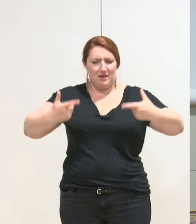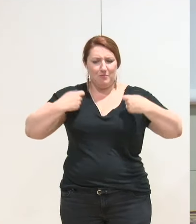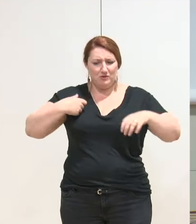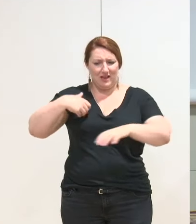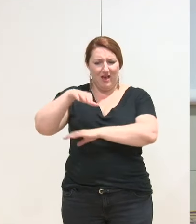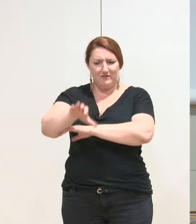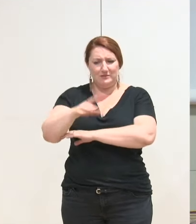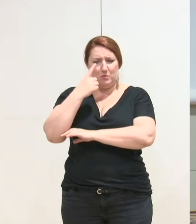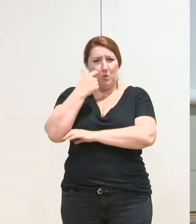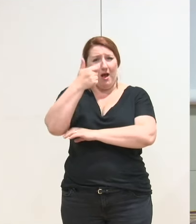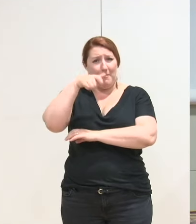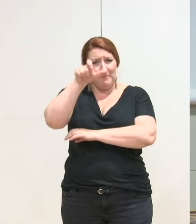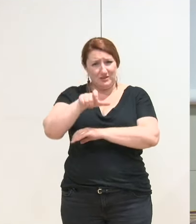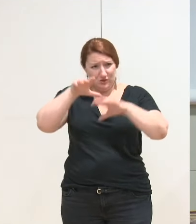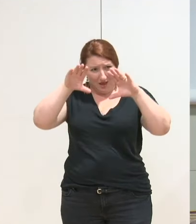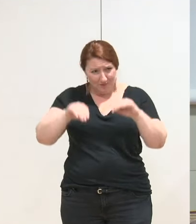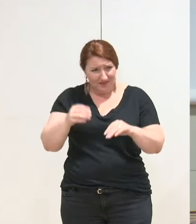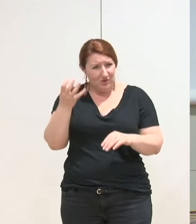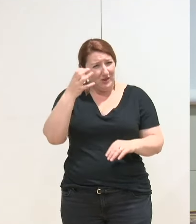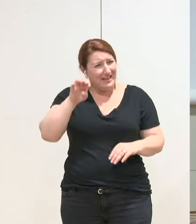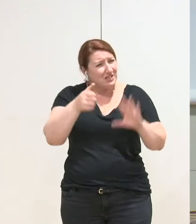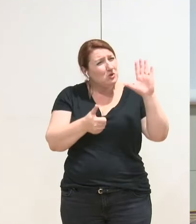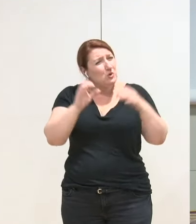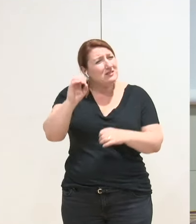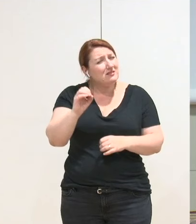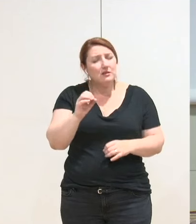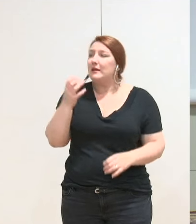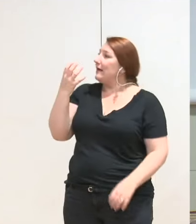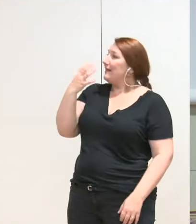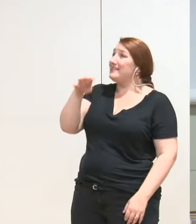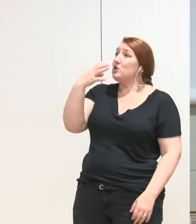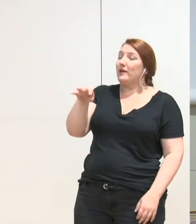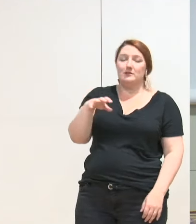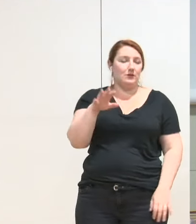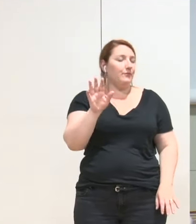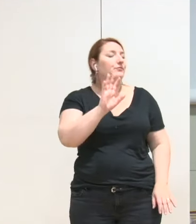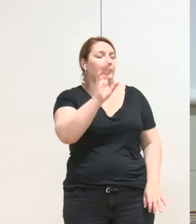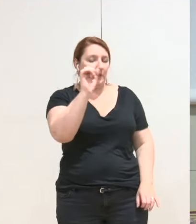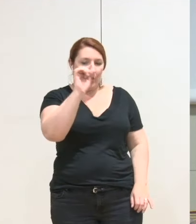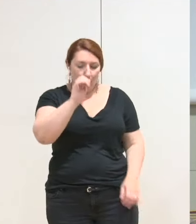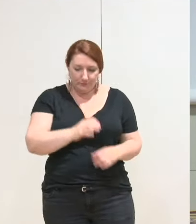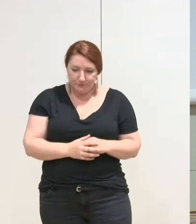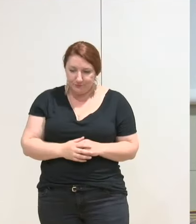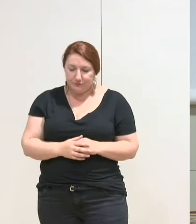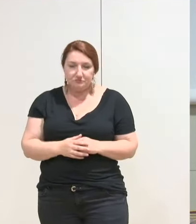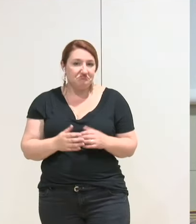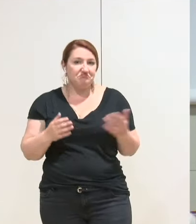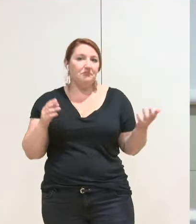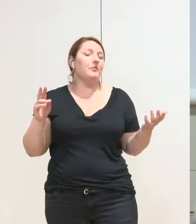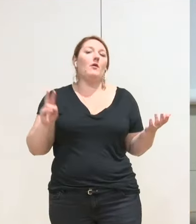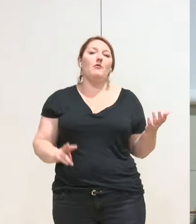habitant de 460 € 400 400 € d'accord or en